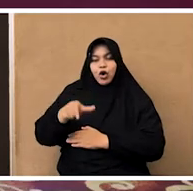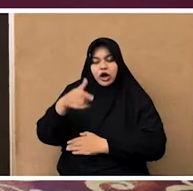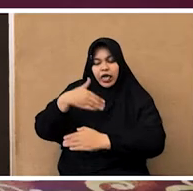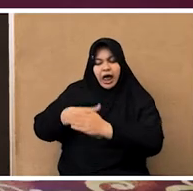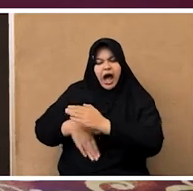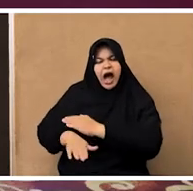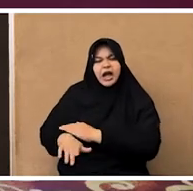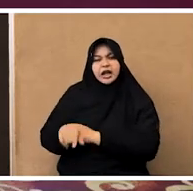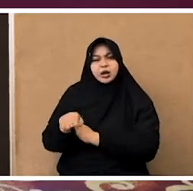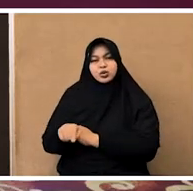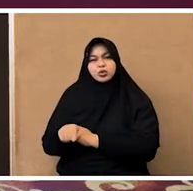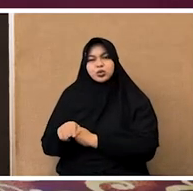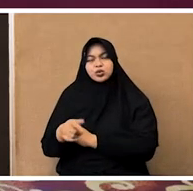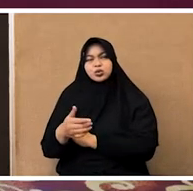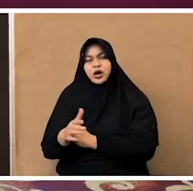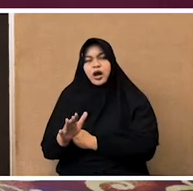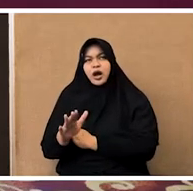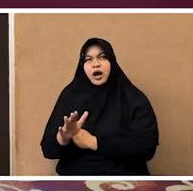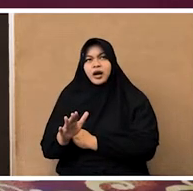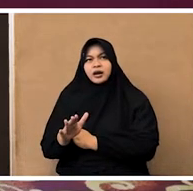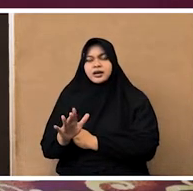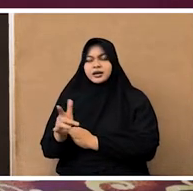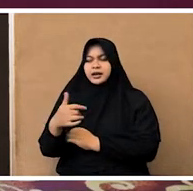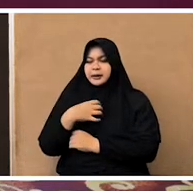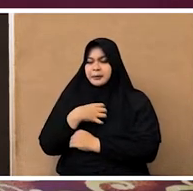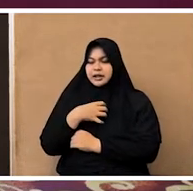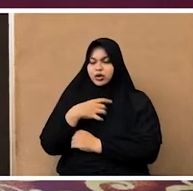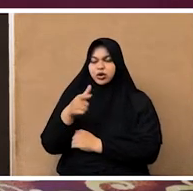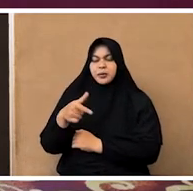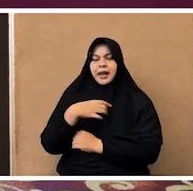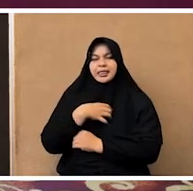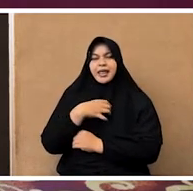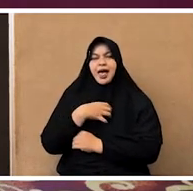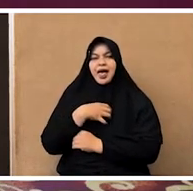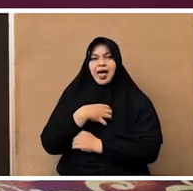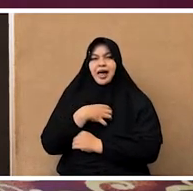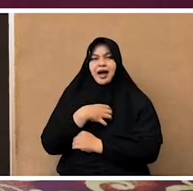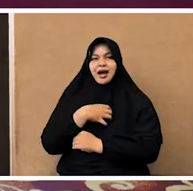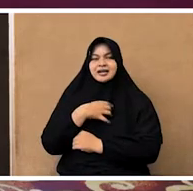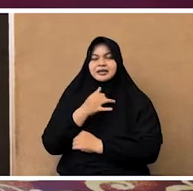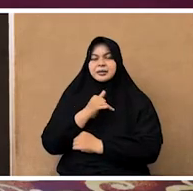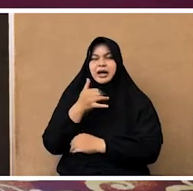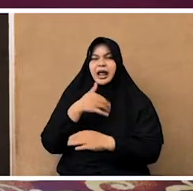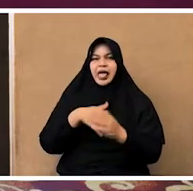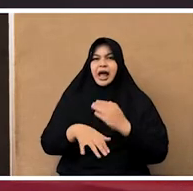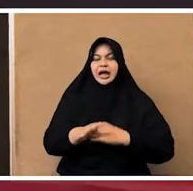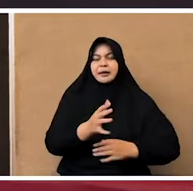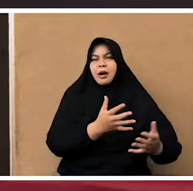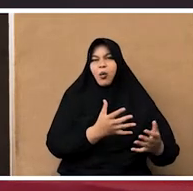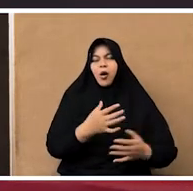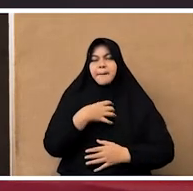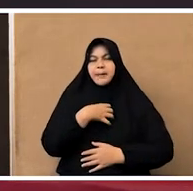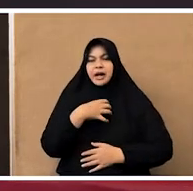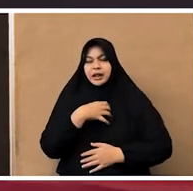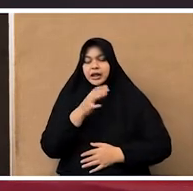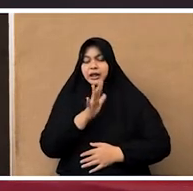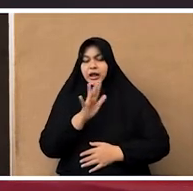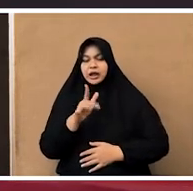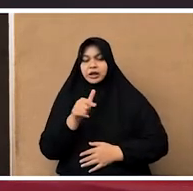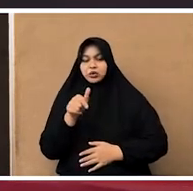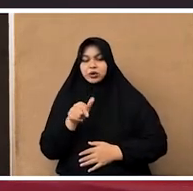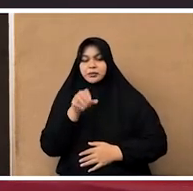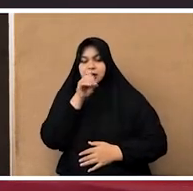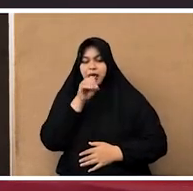dia itu kan ini yang dimaksud ini sebetulnya mental itu loh Itu di sana tidak dikatakan mampu